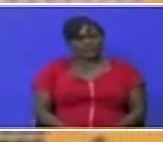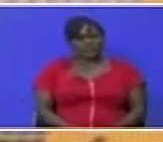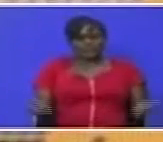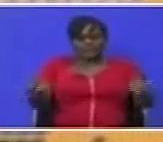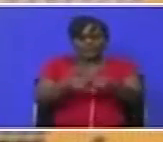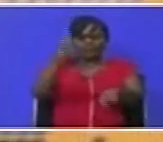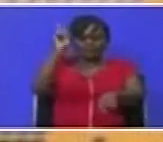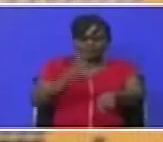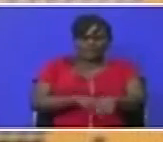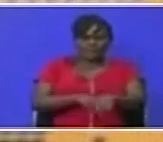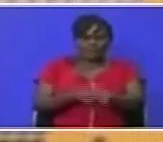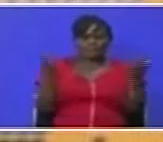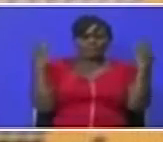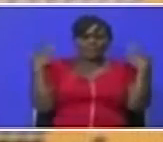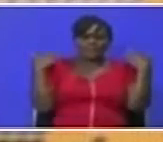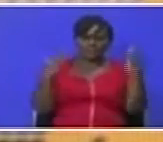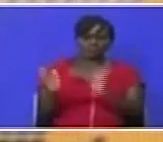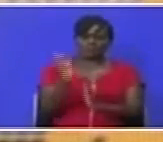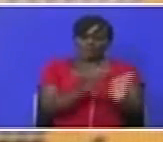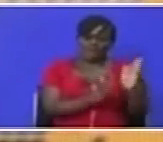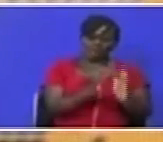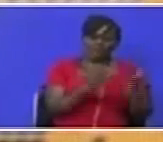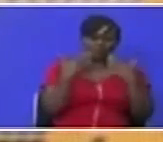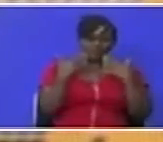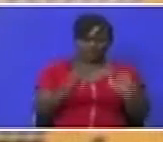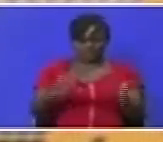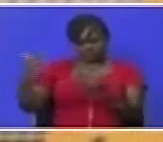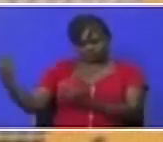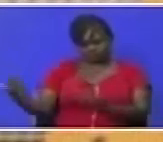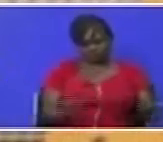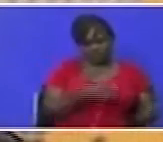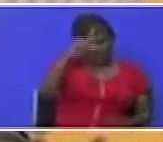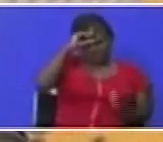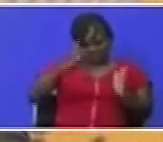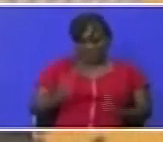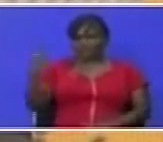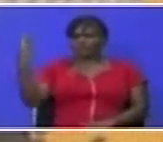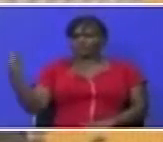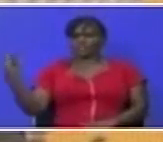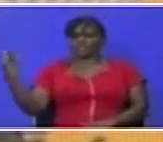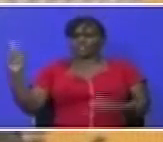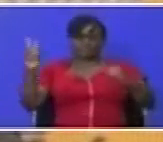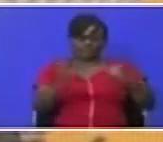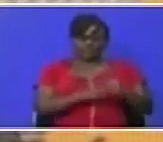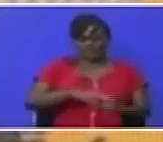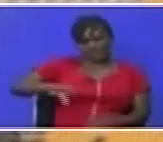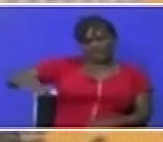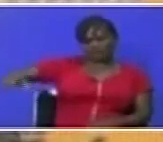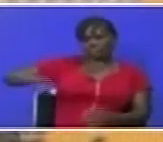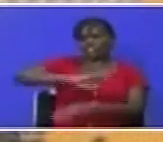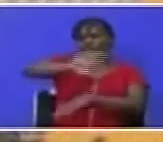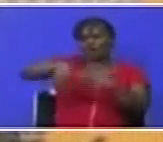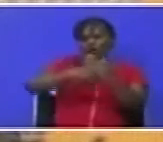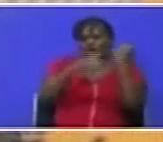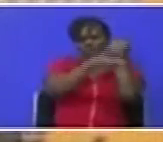Wakati huo huo, mtazamaji, mjini Meru maandalizi yamekamilika kuwapokea magavana 47 kutoka kote katika kaunti zote nchini kuanzia